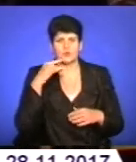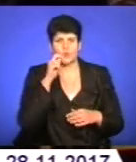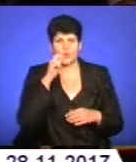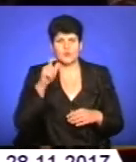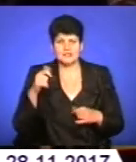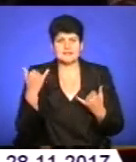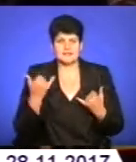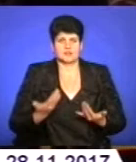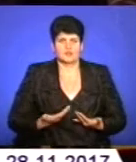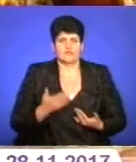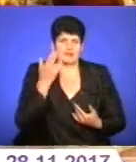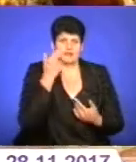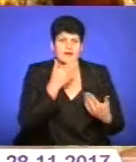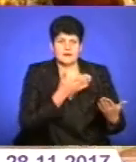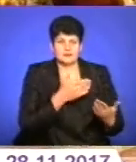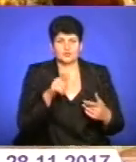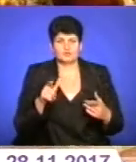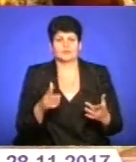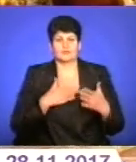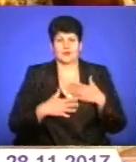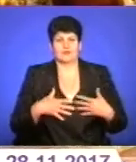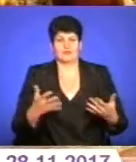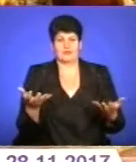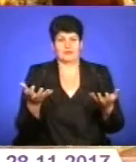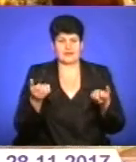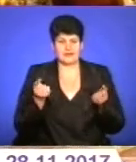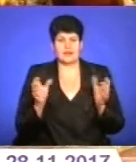зараз перебувають в Італії. Віряни радо прийняли святиню,